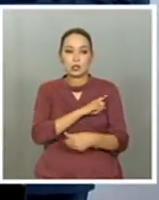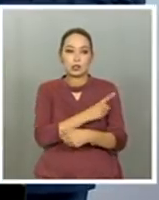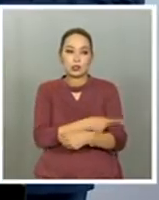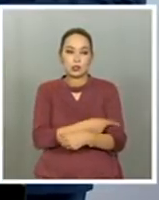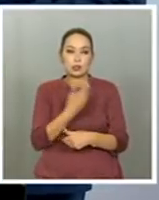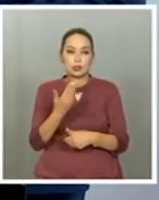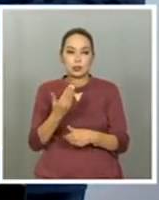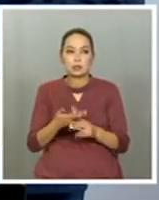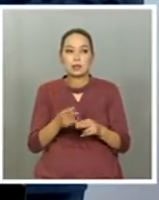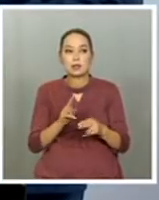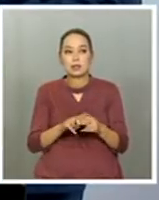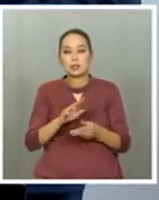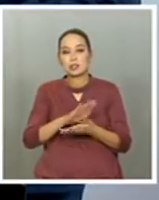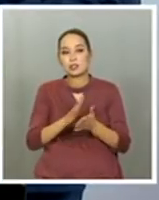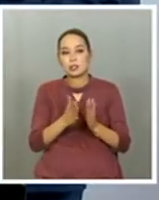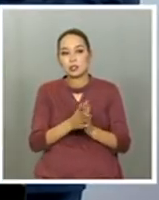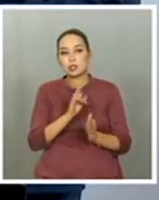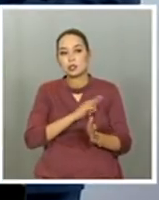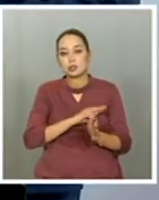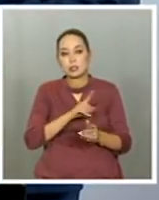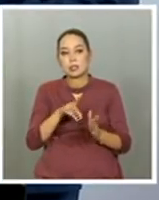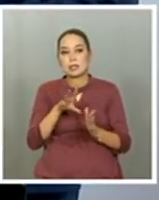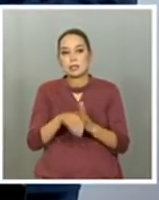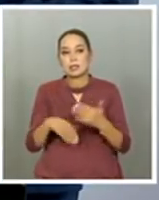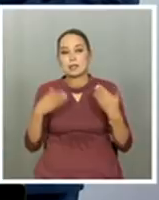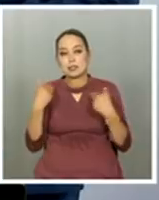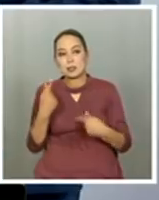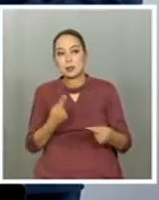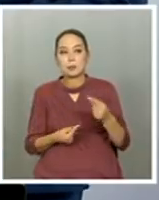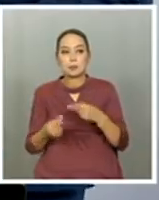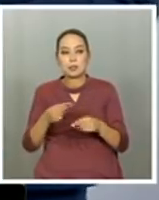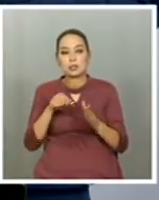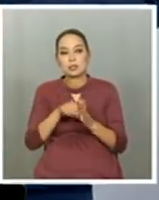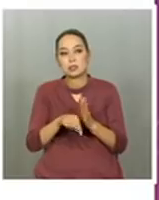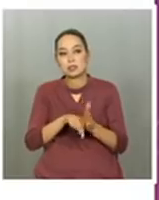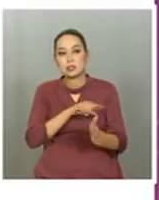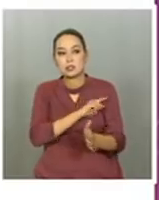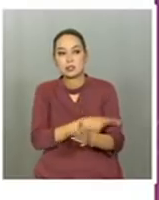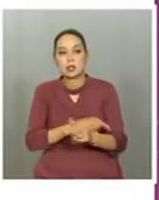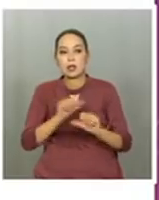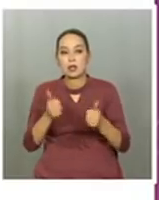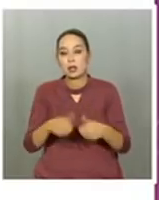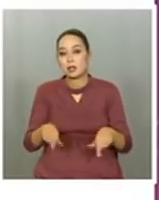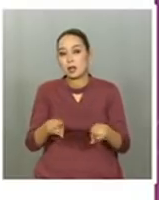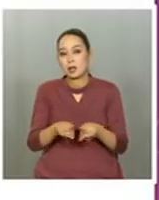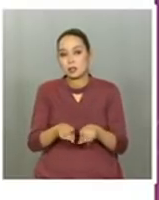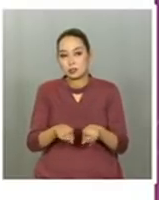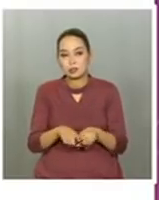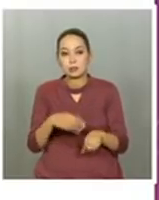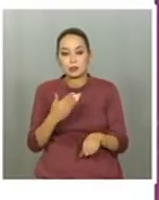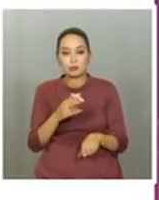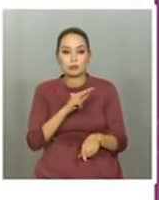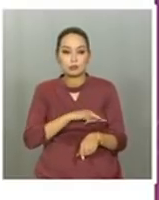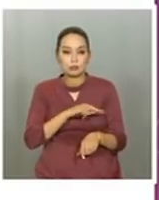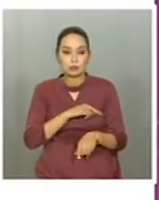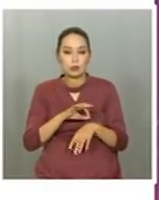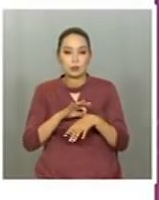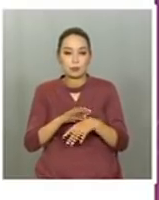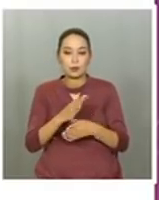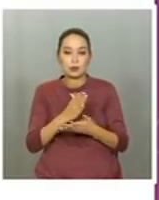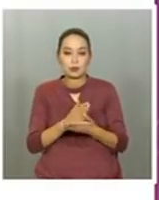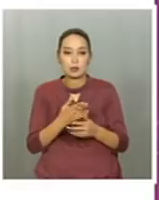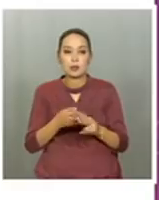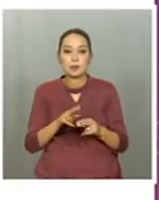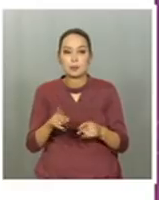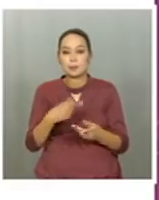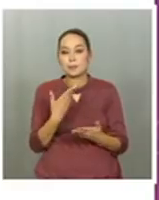жағдайда жүйеге енетін денелер бір-бірімен ішкі күштер арқылы ғана әрекеттесетін жүйе. Бұл жүйеге мысал